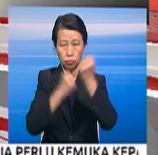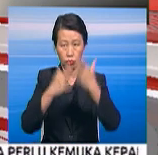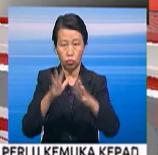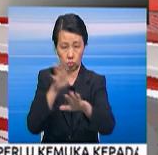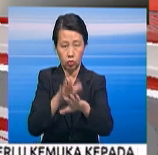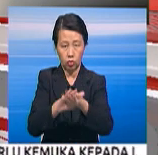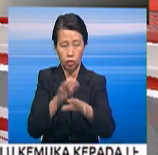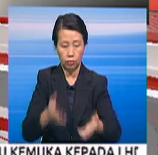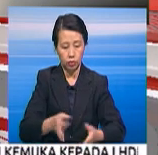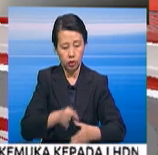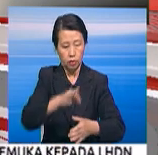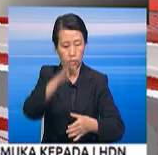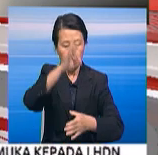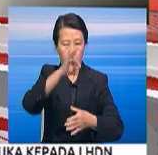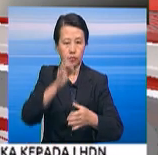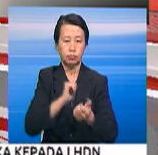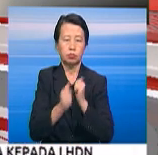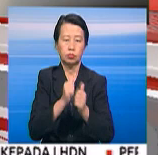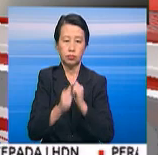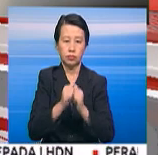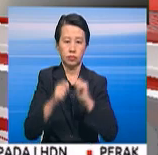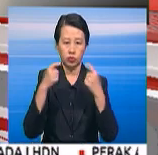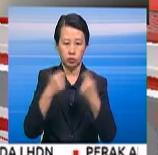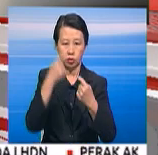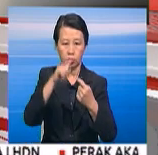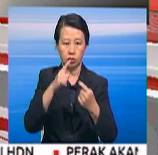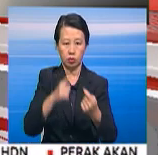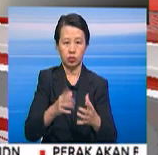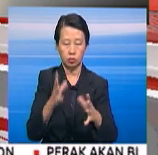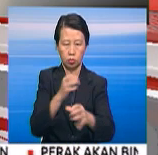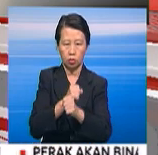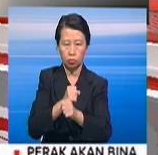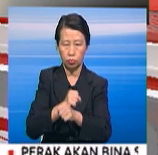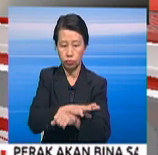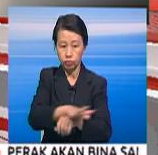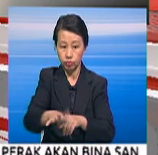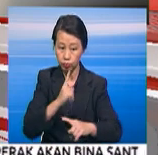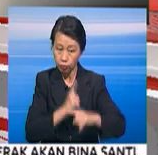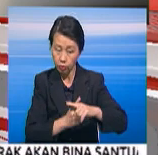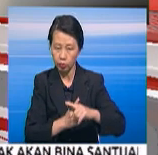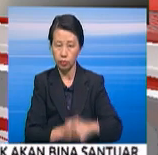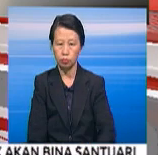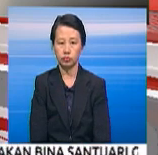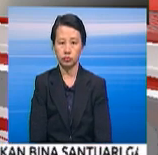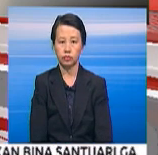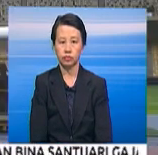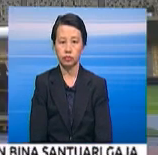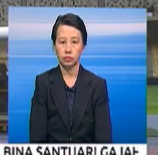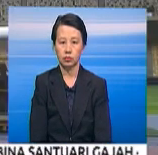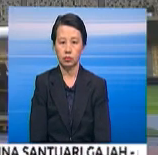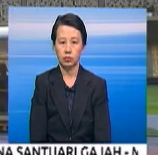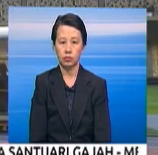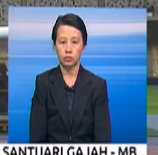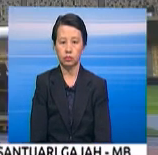mampu menaikkan semangat sukan skuad untuk menghadirkan impak positif.